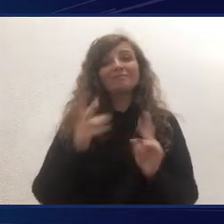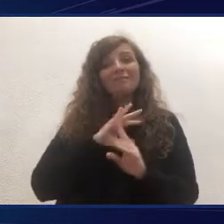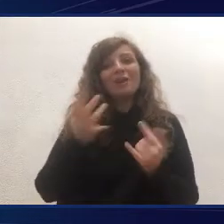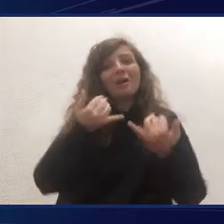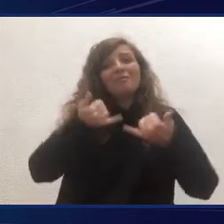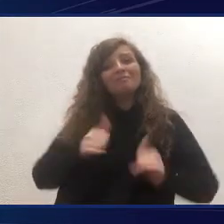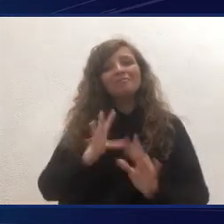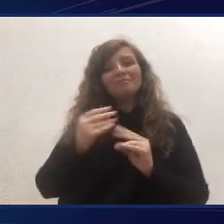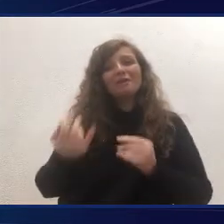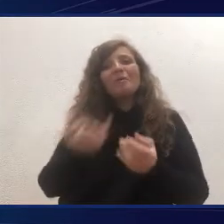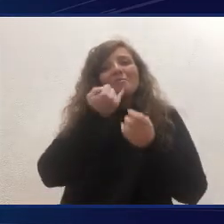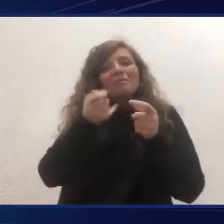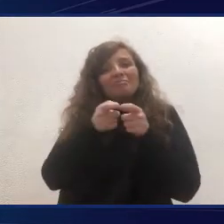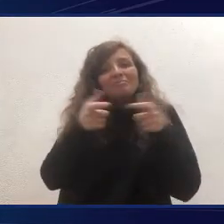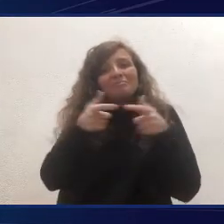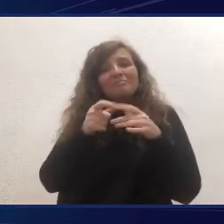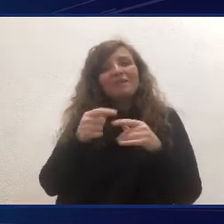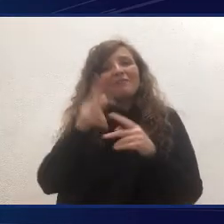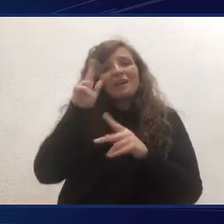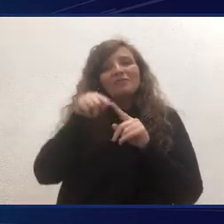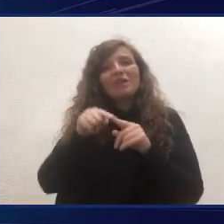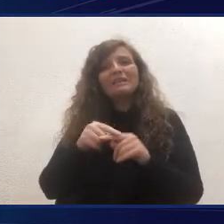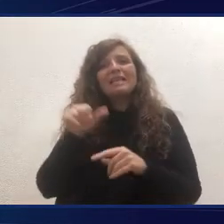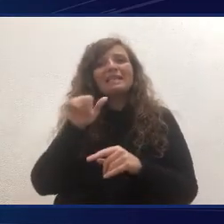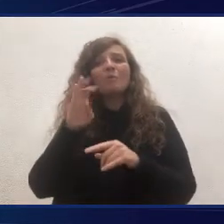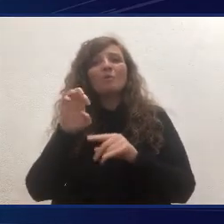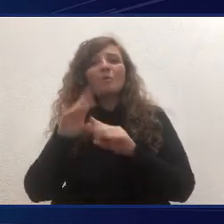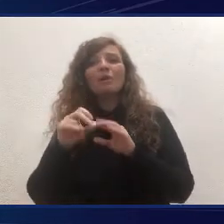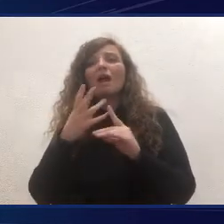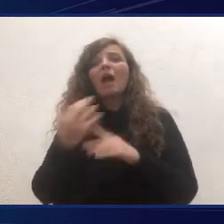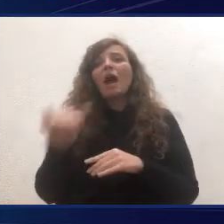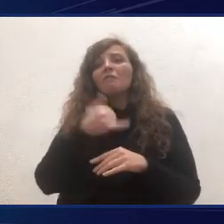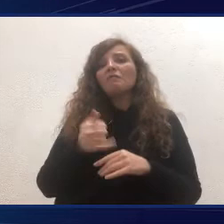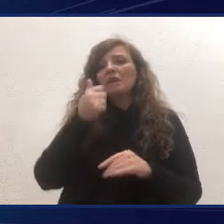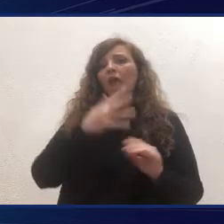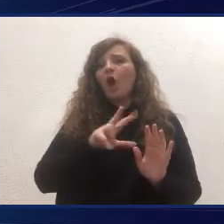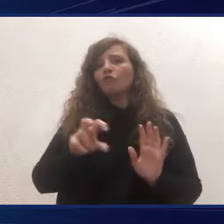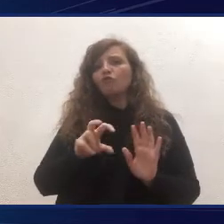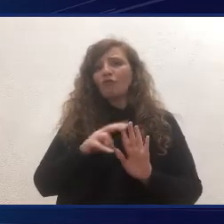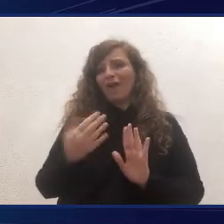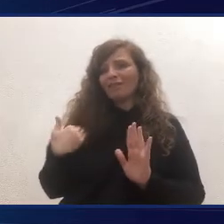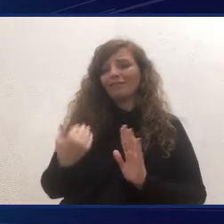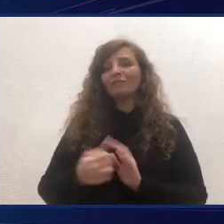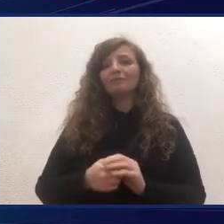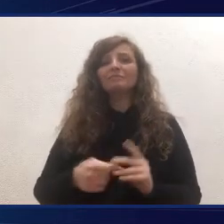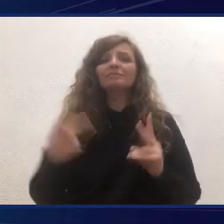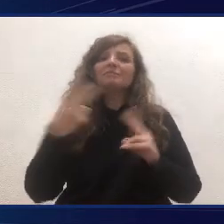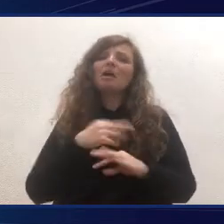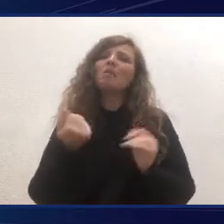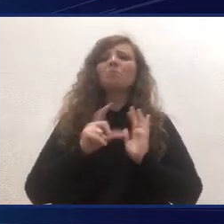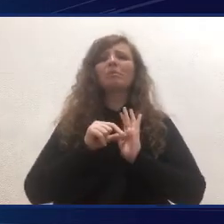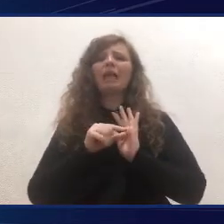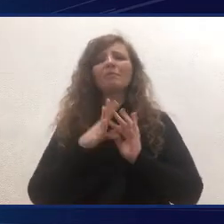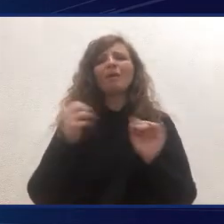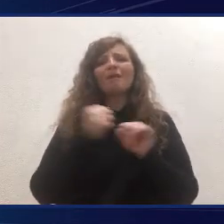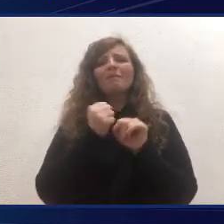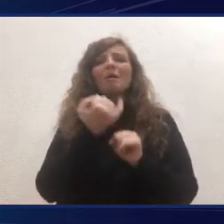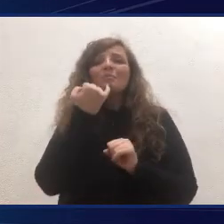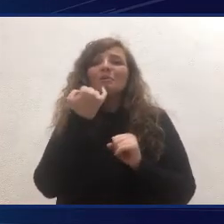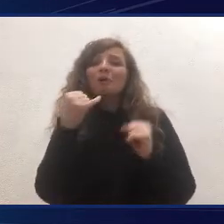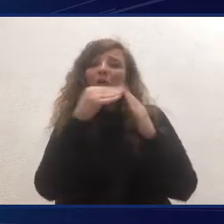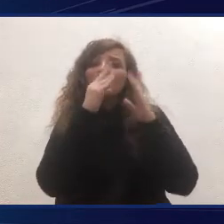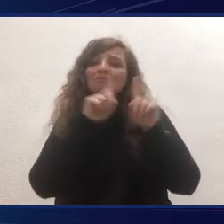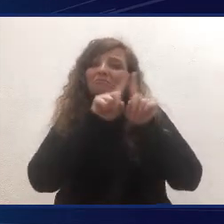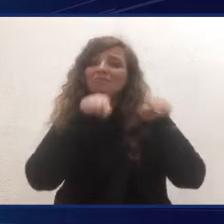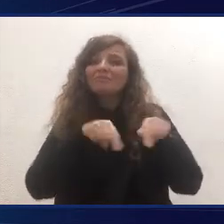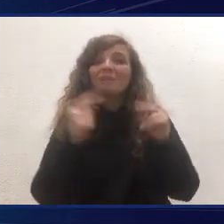Sono nata e cresciuta in una piccola cittadina francese chiamata Saumur alla fine del 1800. Per qualche tempo ho lavorato in una